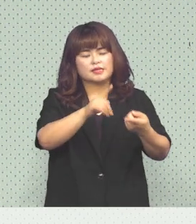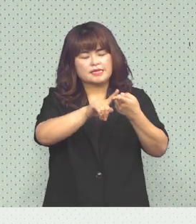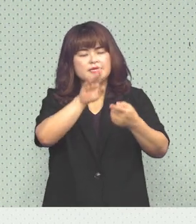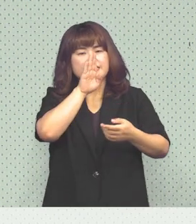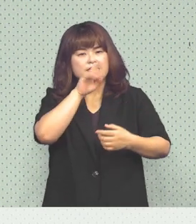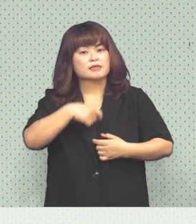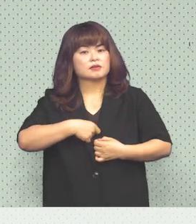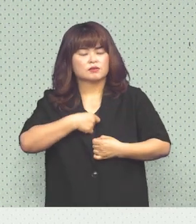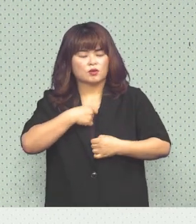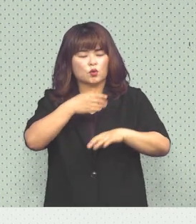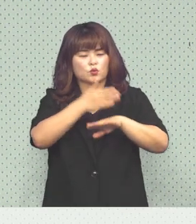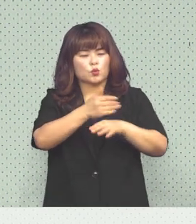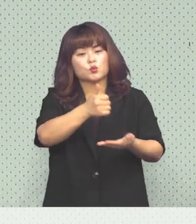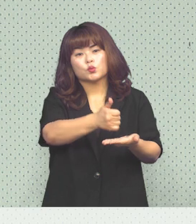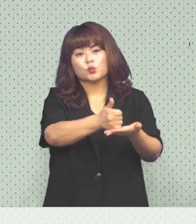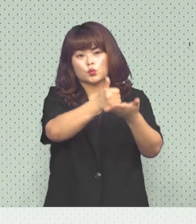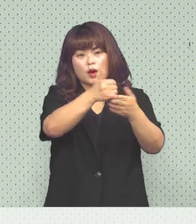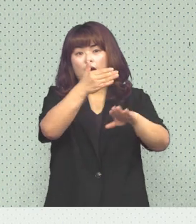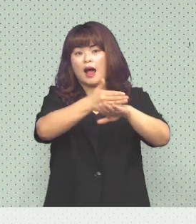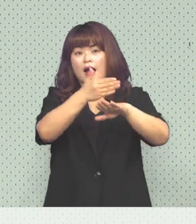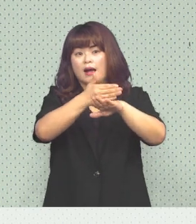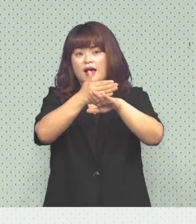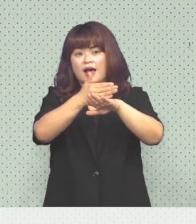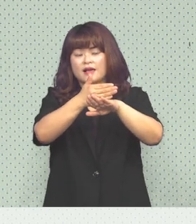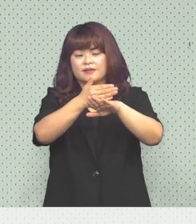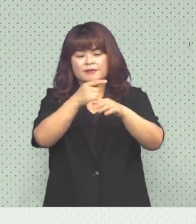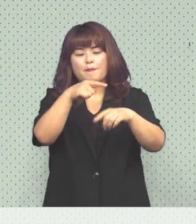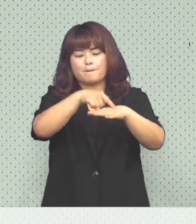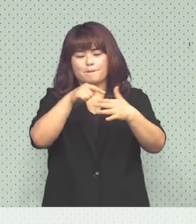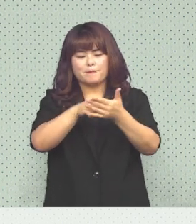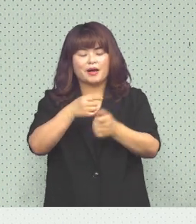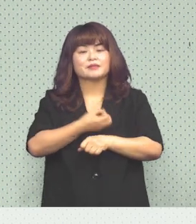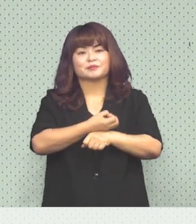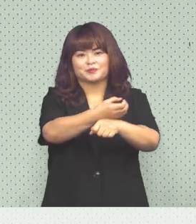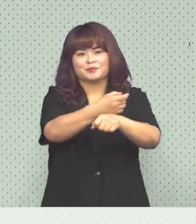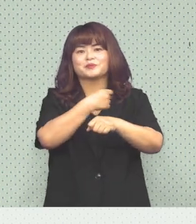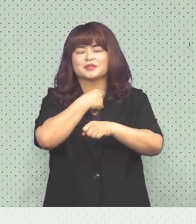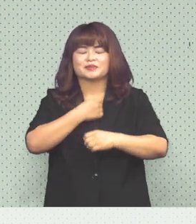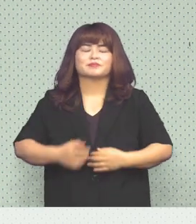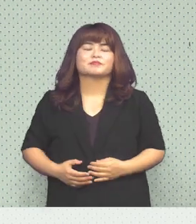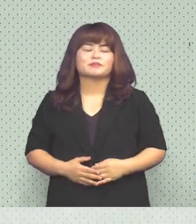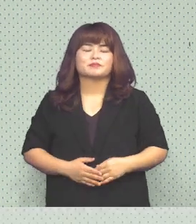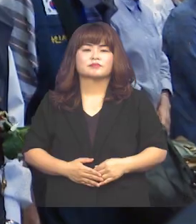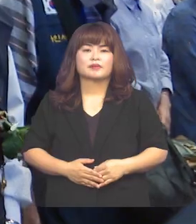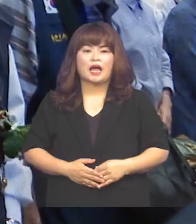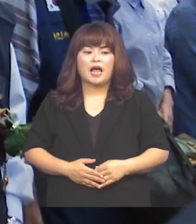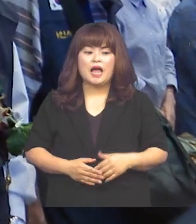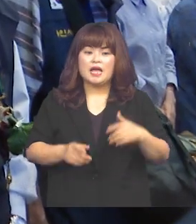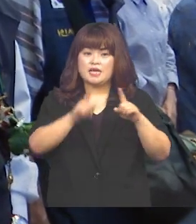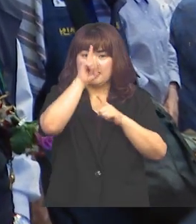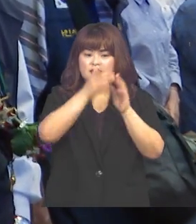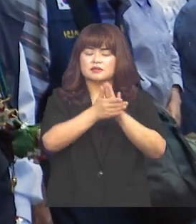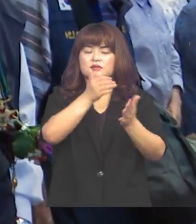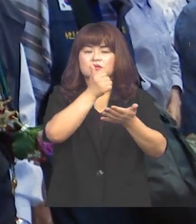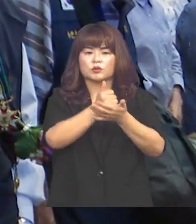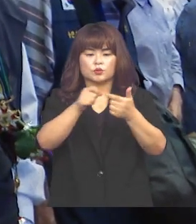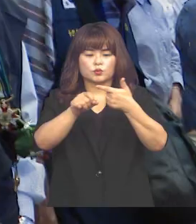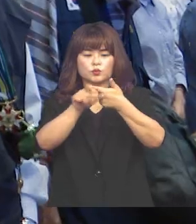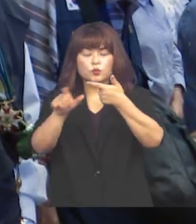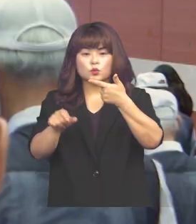진심으로 존경과 감사의 마음을 전합니다. 한편 이